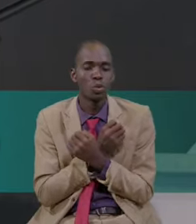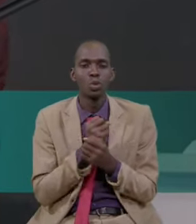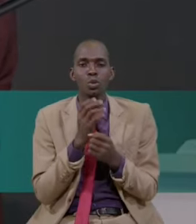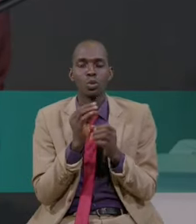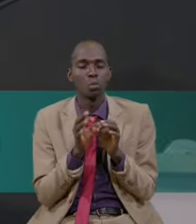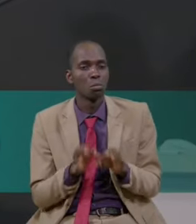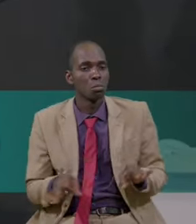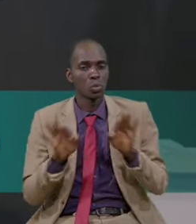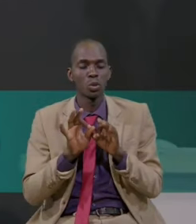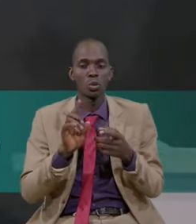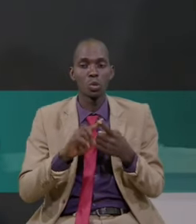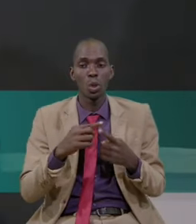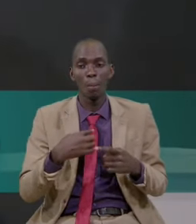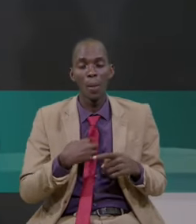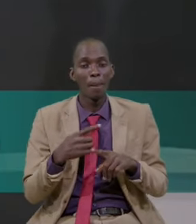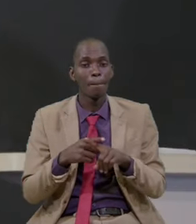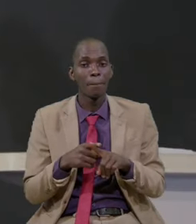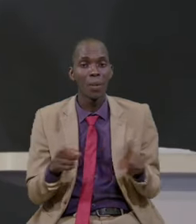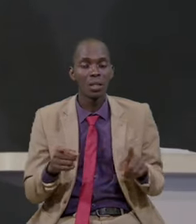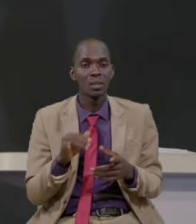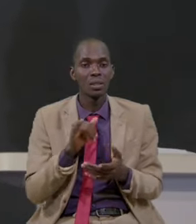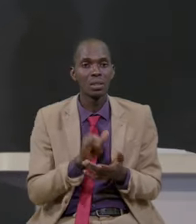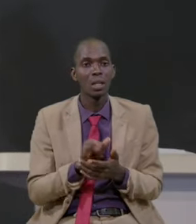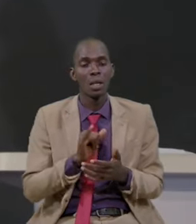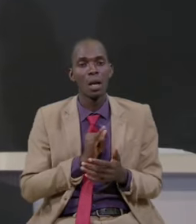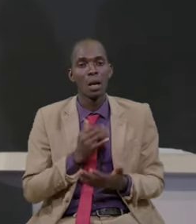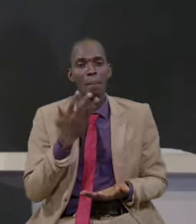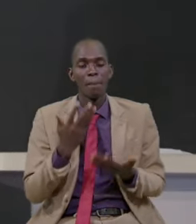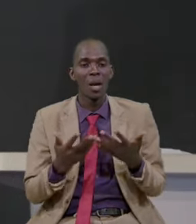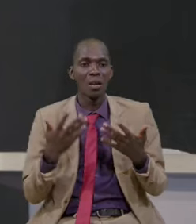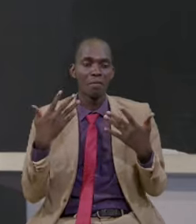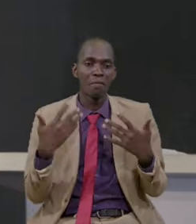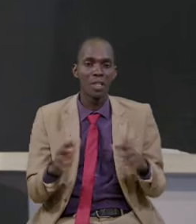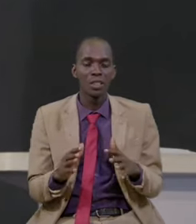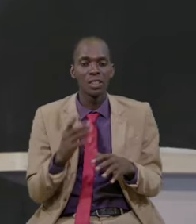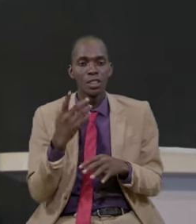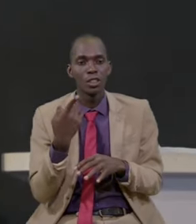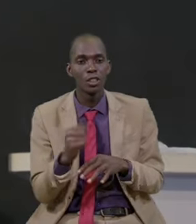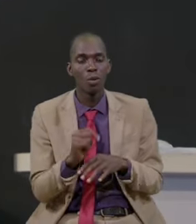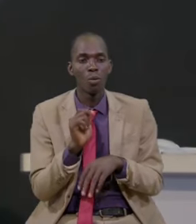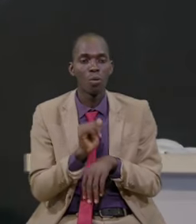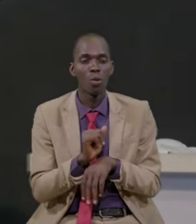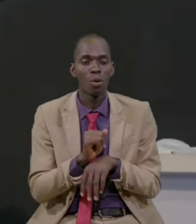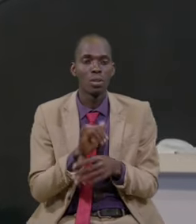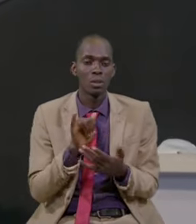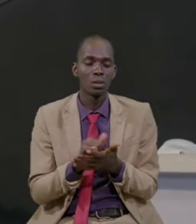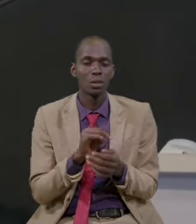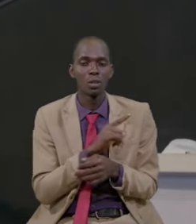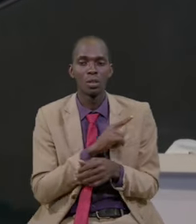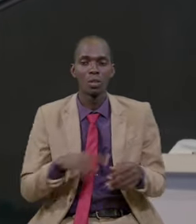Je ne considère aucune de ces choses pour que je puisse achever l'appel, l'œuvre que le Seigneur m'a